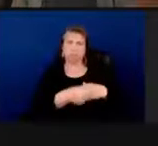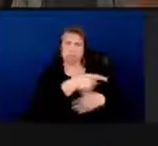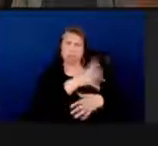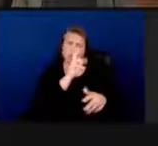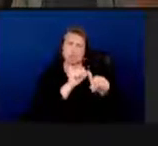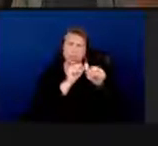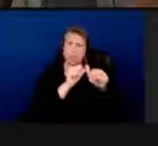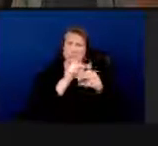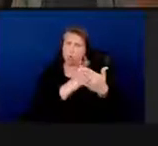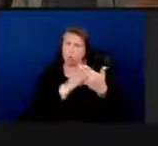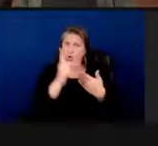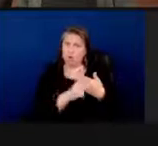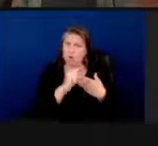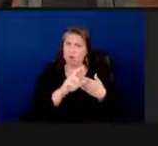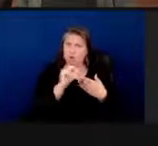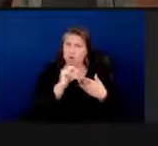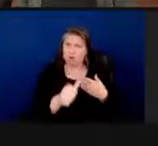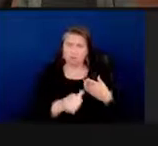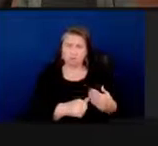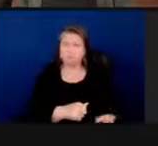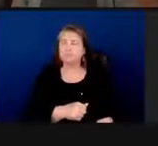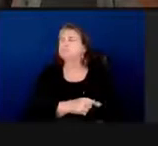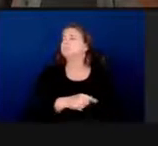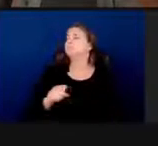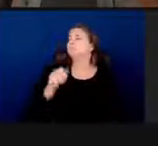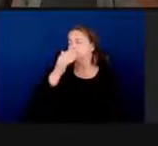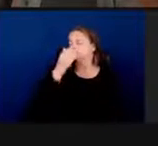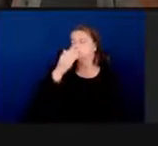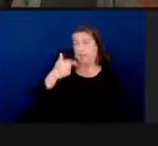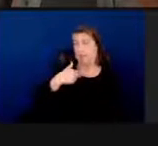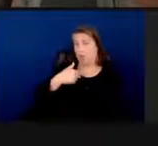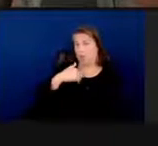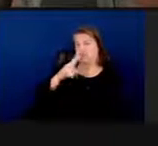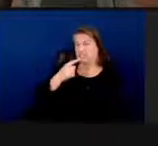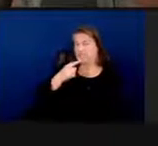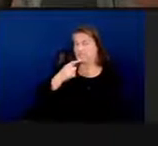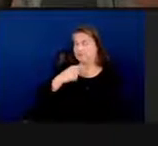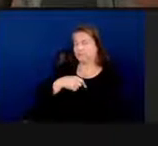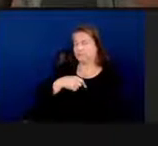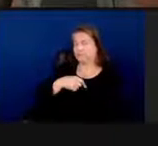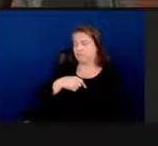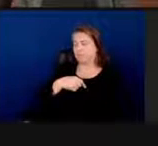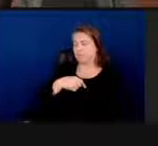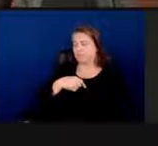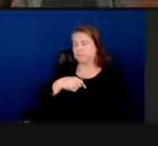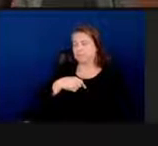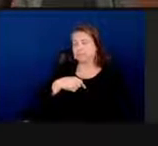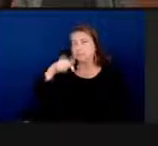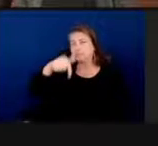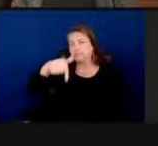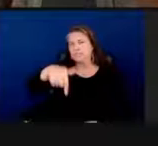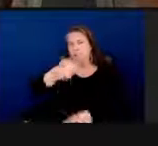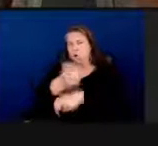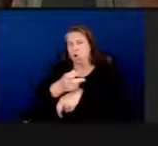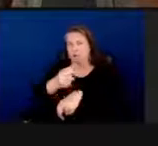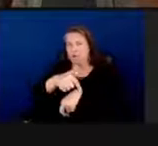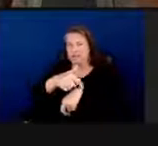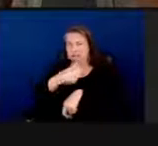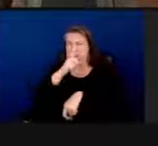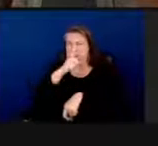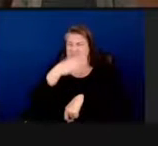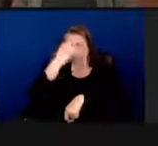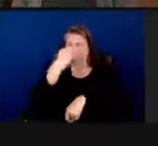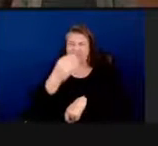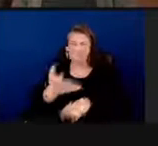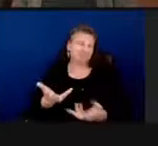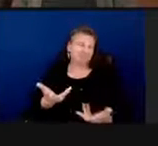حول ما إذا كانت تريد هذه البرامج أم لا؟ ما سأقوله هو هذا الأمر سيشكل لنا